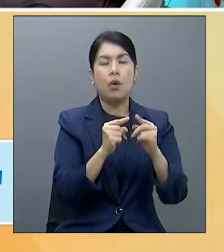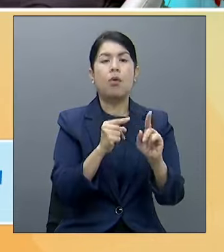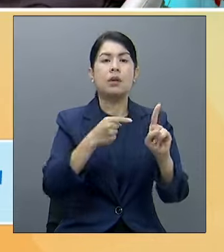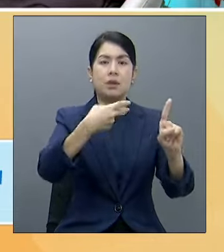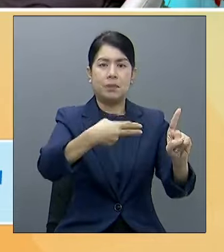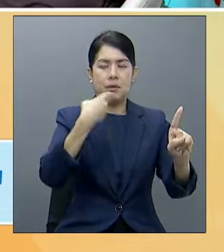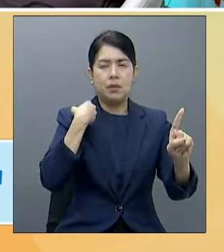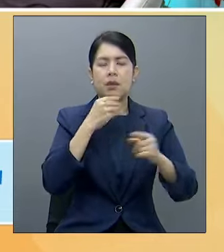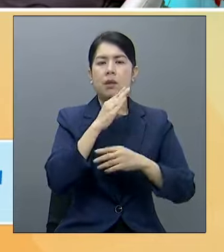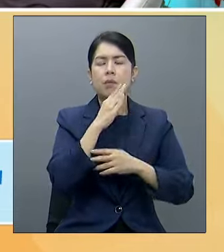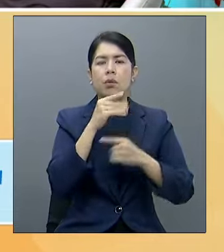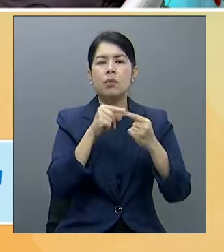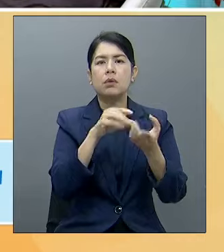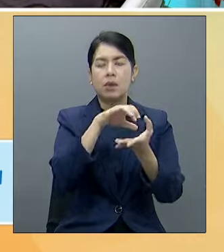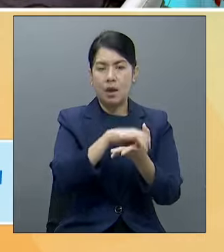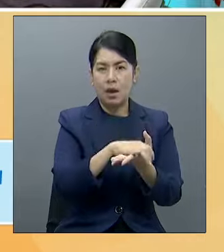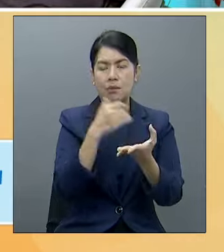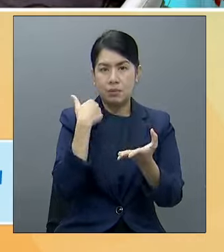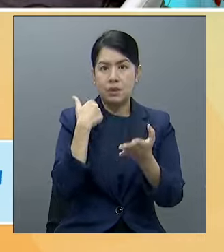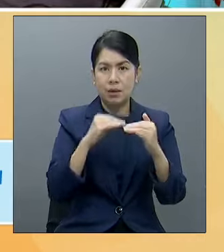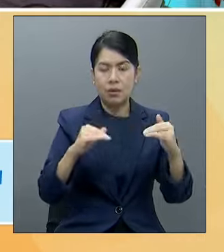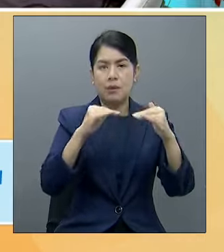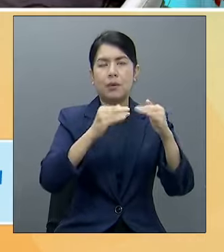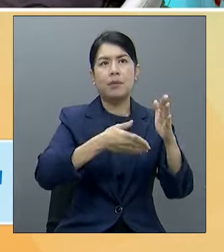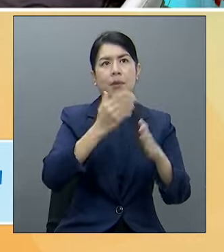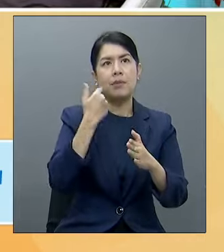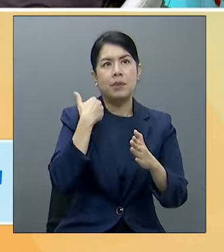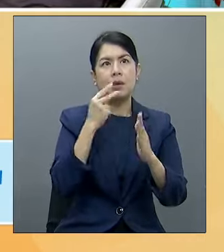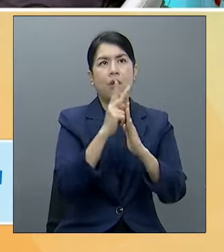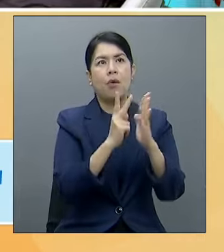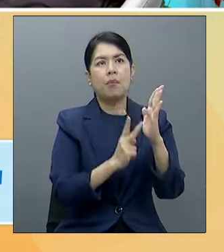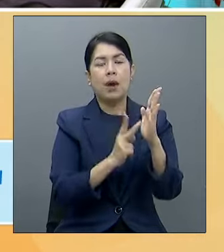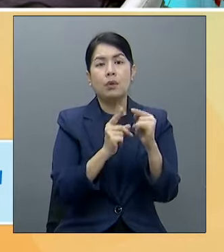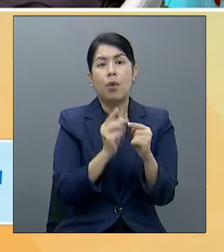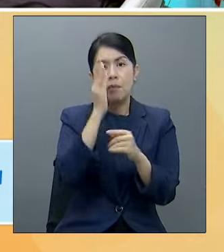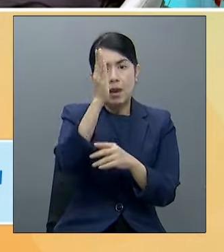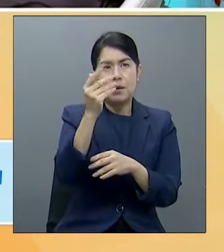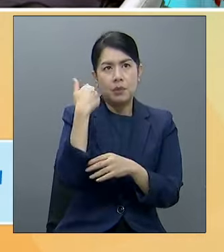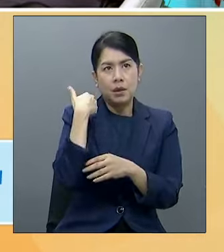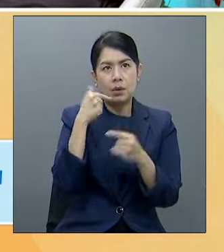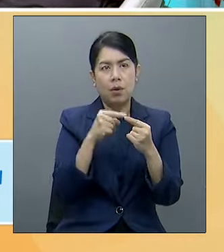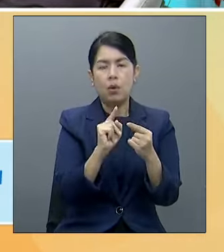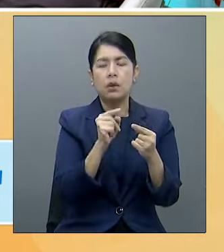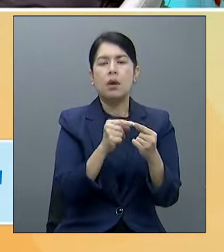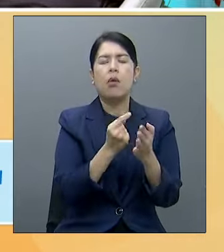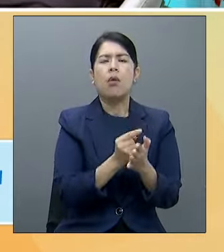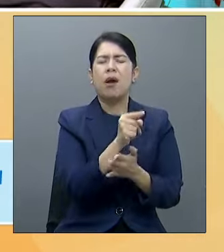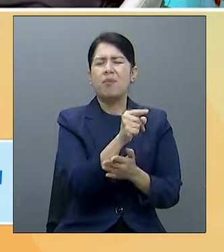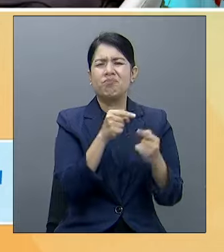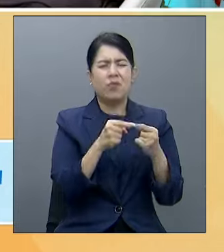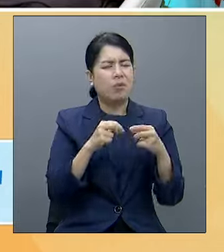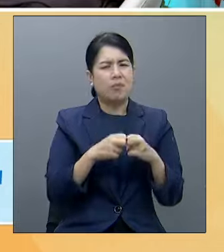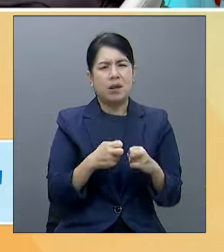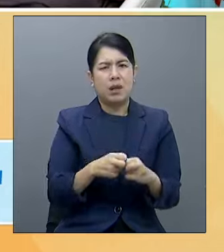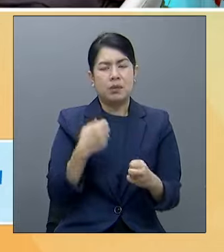มรสเท่าเทียมผ่านการรับรองเพศสภาพก็จะเป็นกฎหมายฉบับต่อไปการยุติการเลือกปฏิบัติระหว่างบุคคลที่อยู่ในสภ